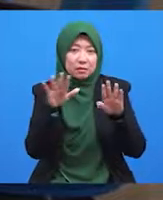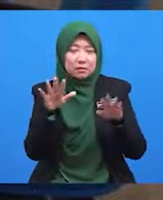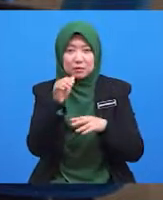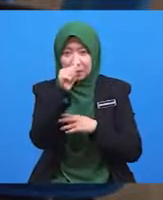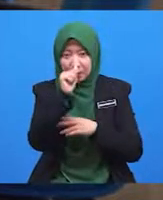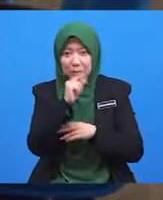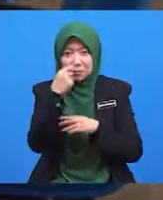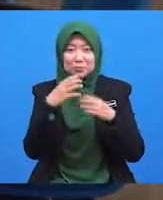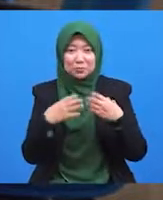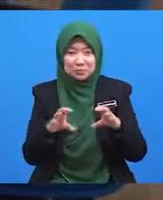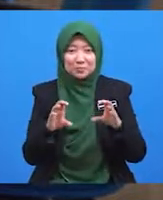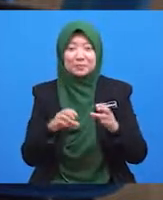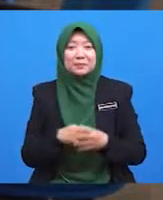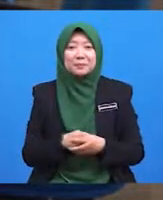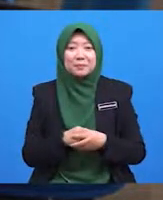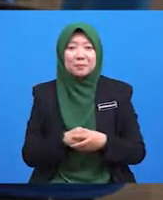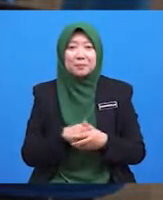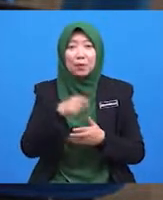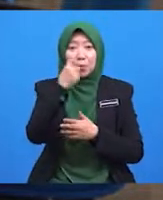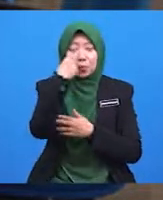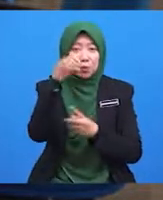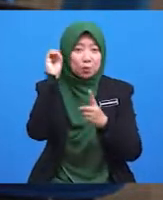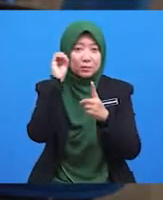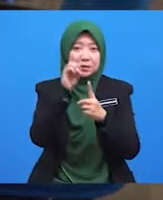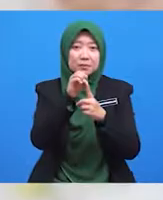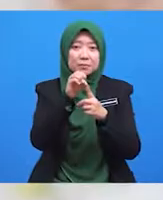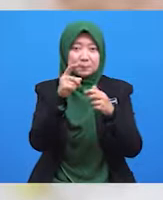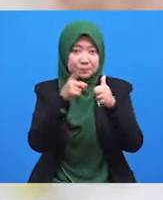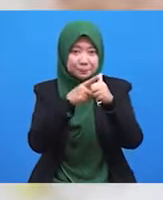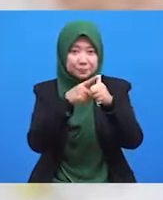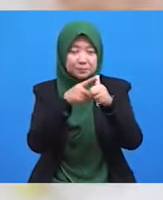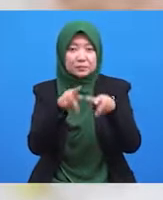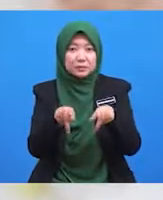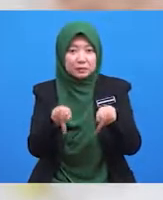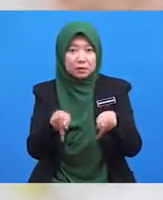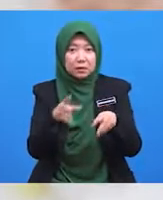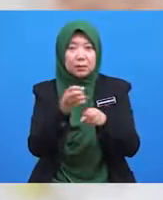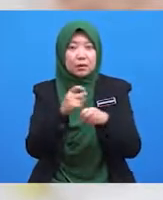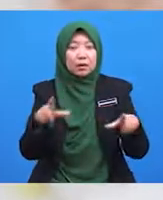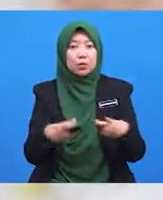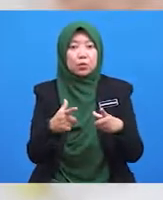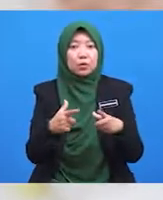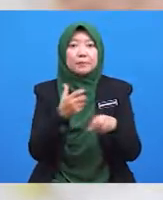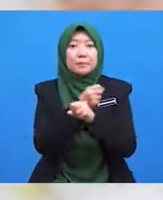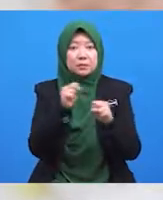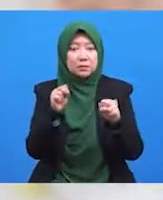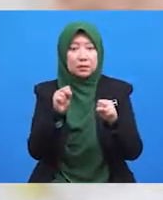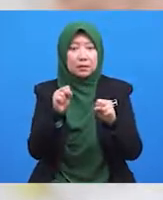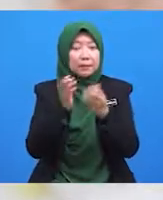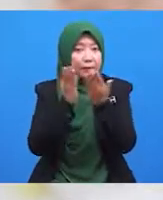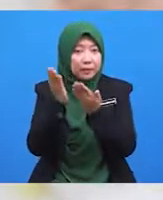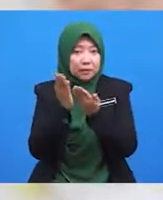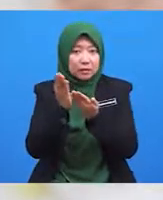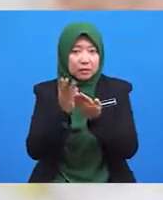untuk mencubanya. Untuk objektif yang pertama, para pelajar dapat melakukan persediaan